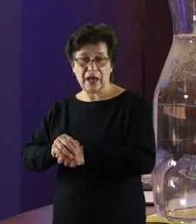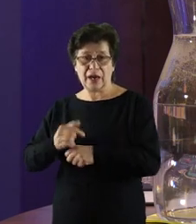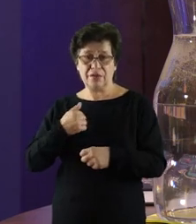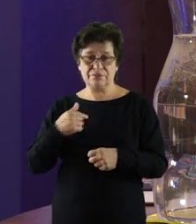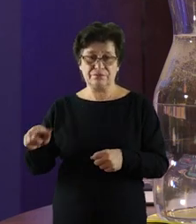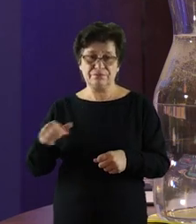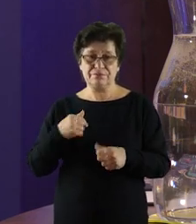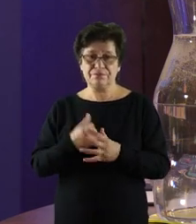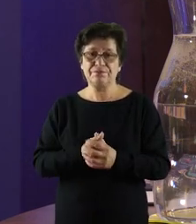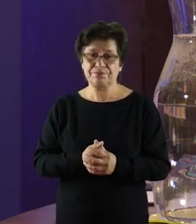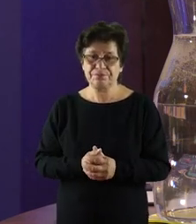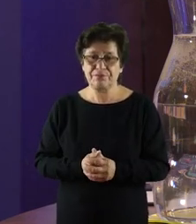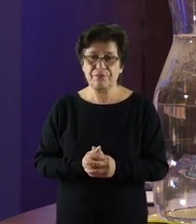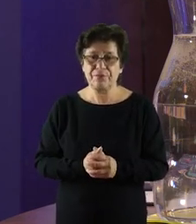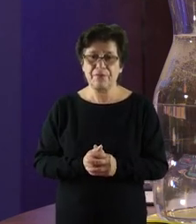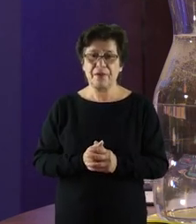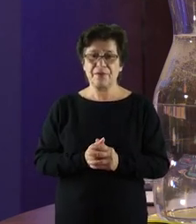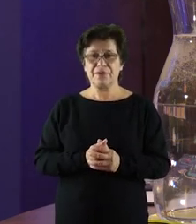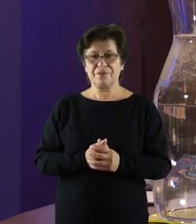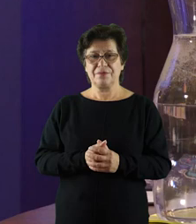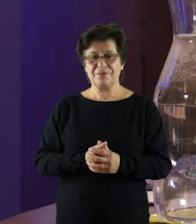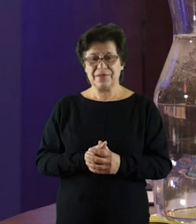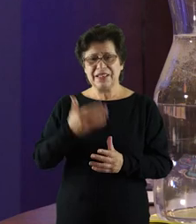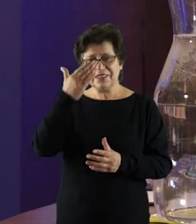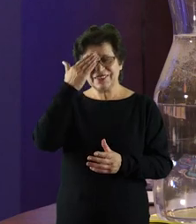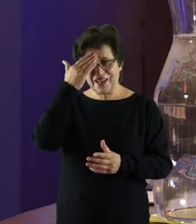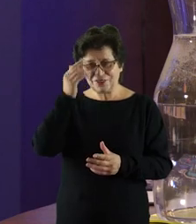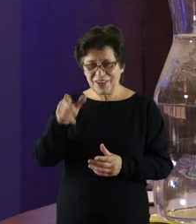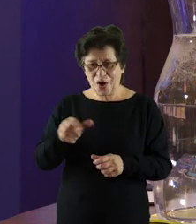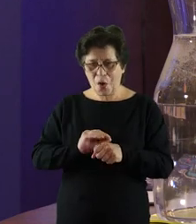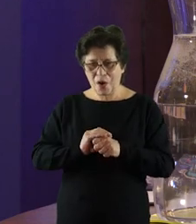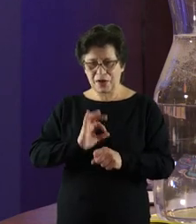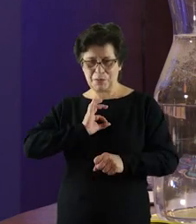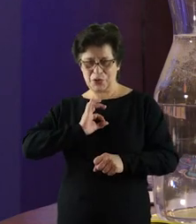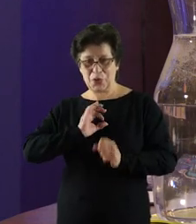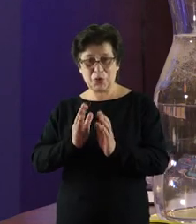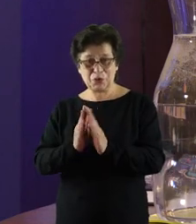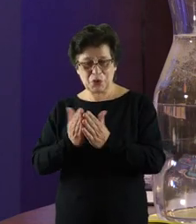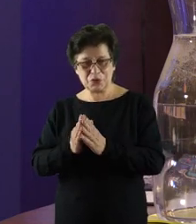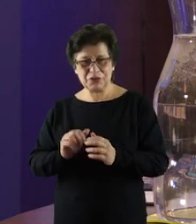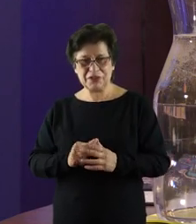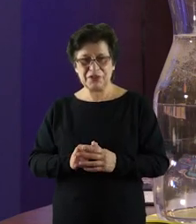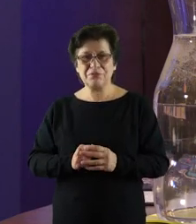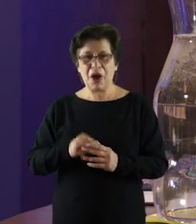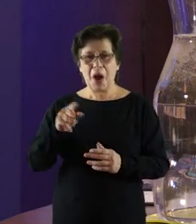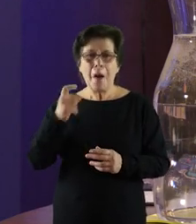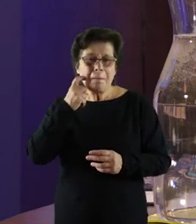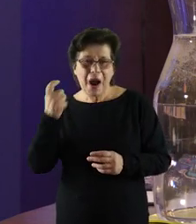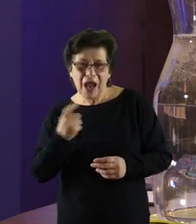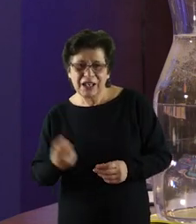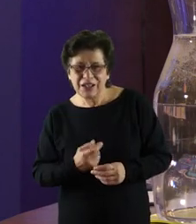Zdebkę? Pozytywka, Kacperiada, tak? Znacie na pewno, bo to bardzo popularny bajkopisarz